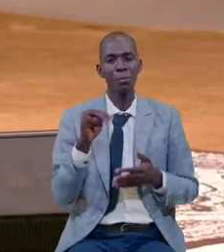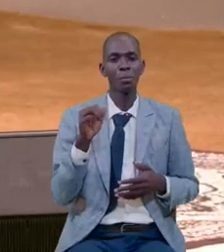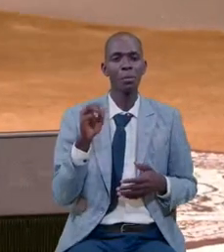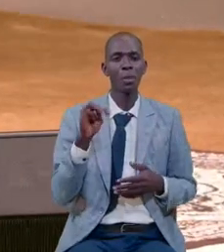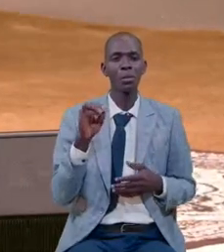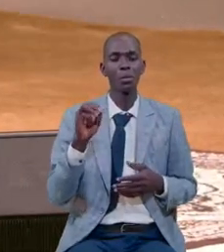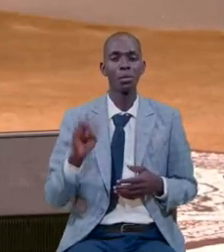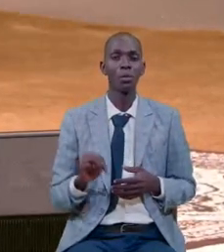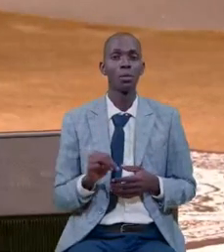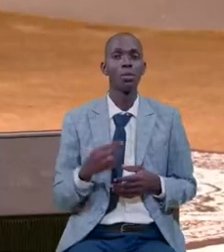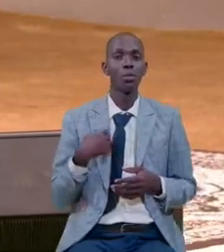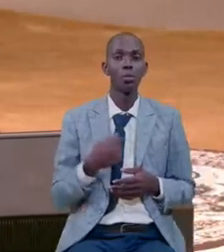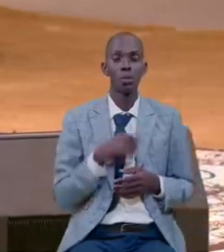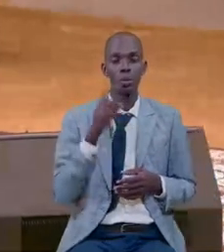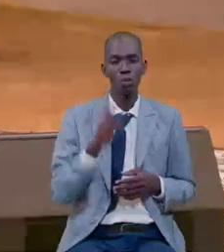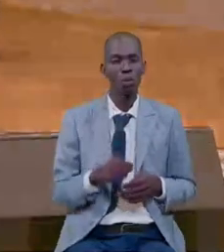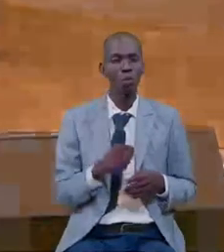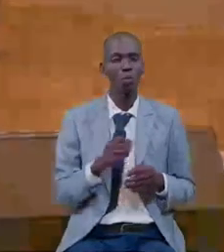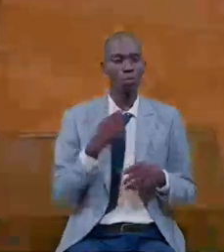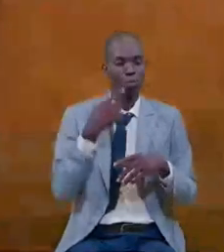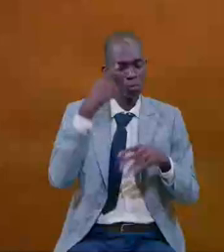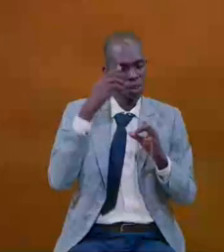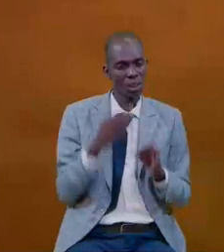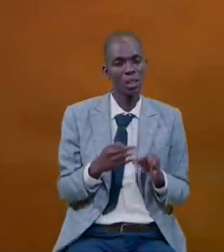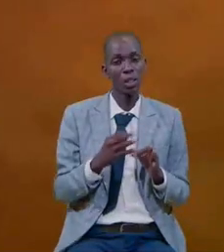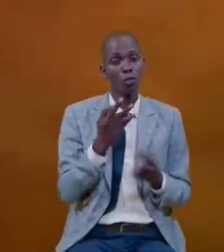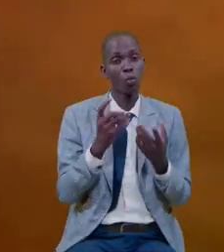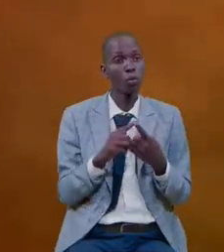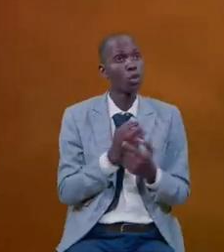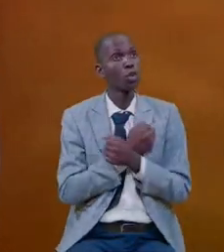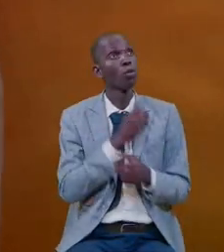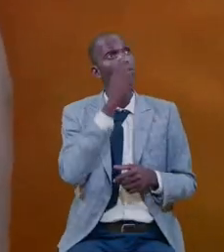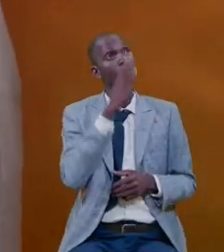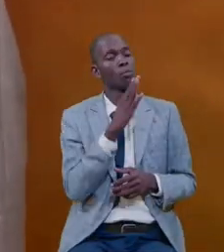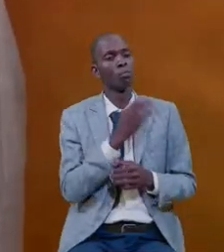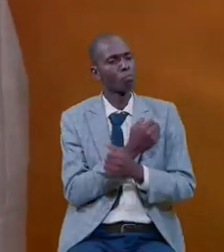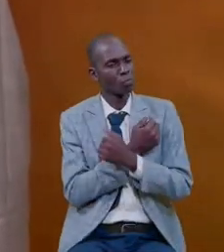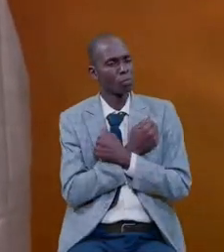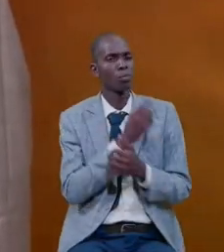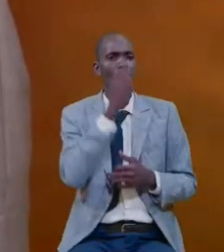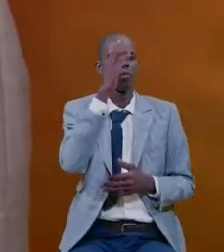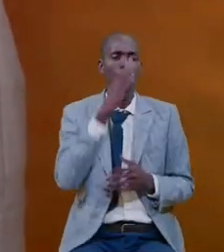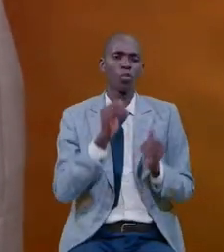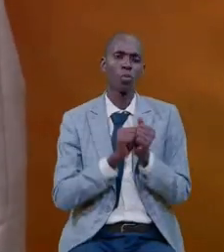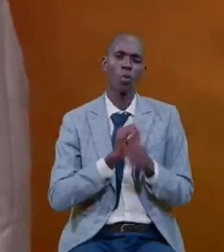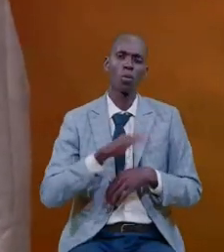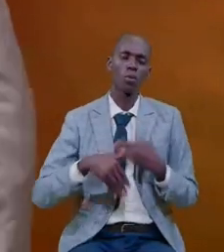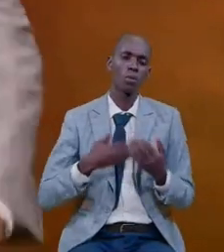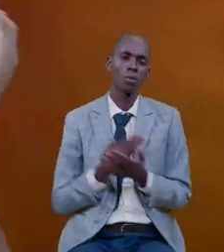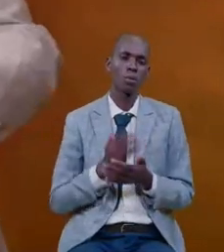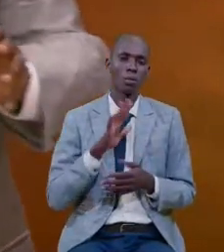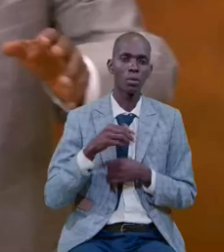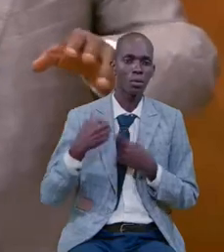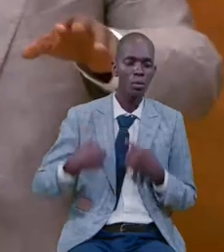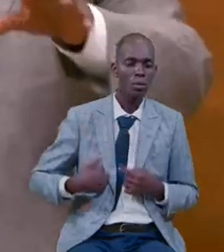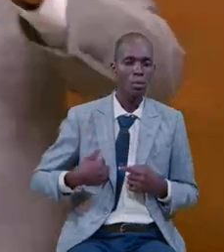Nous devons faire un choix. Si nous allons aimer, si vous allez aimer Dieu, aimez-le de tout votre cœur, de toute votre âme, de toute